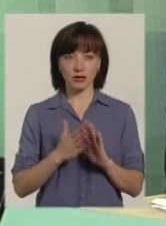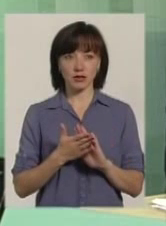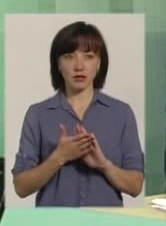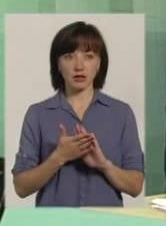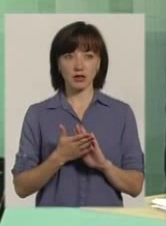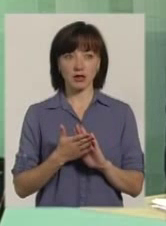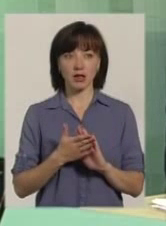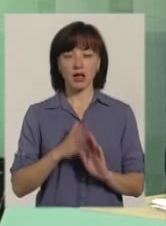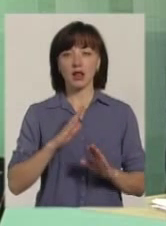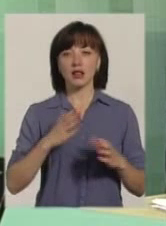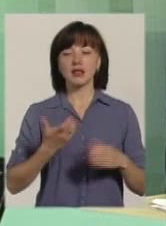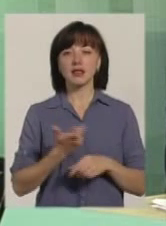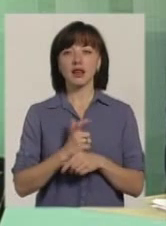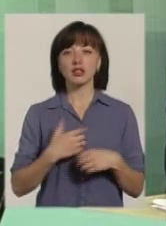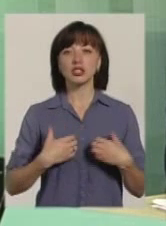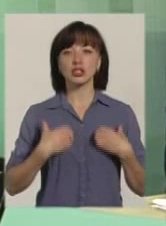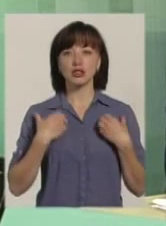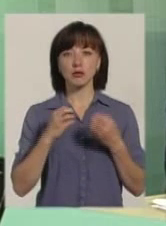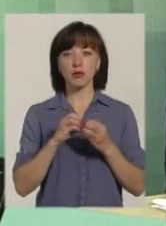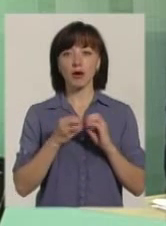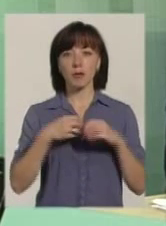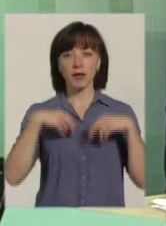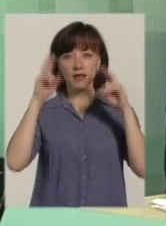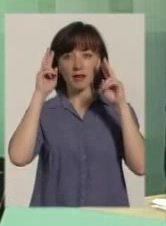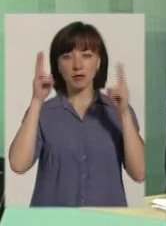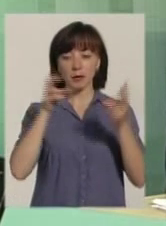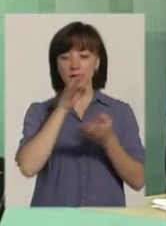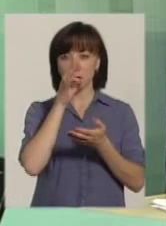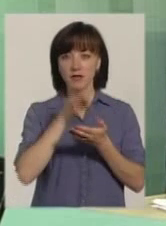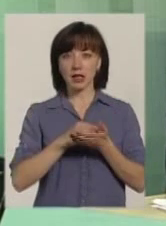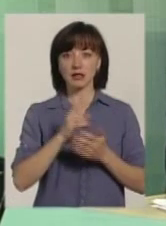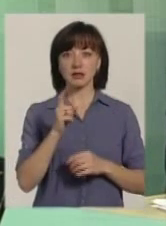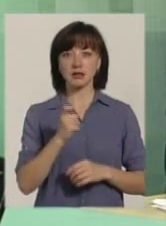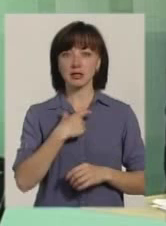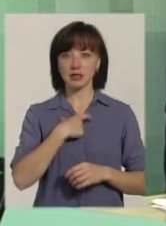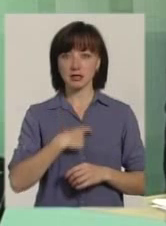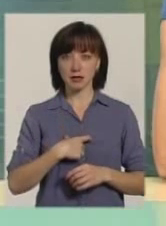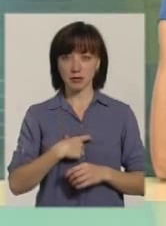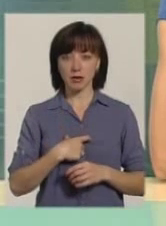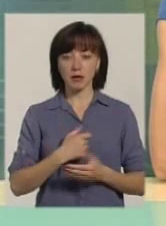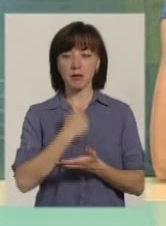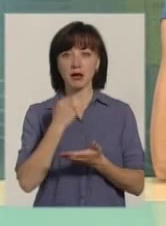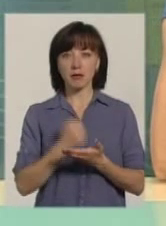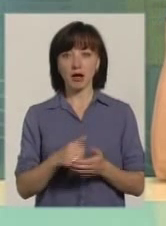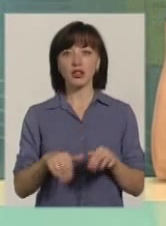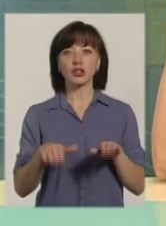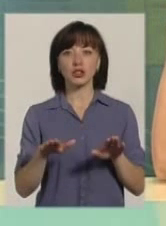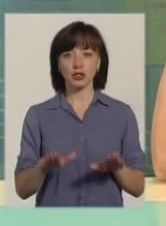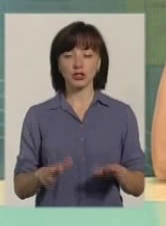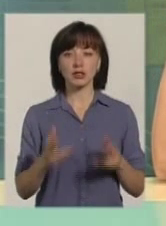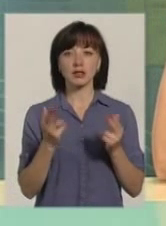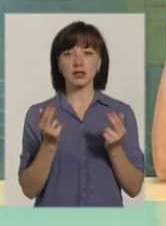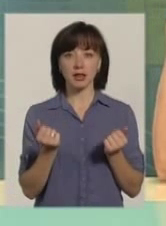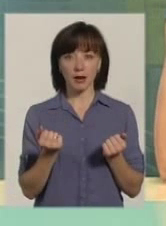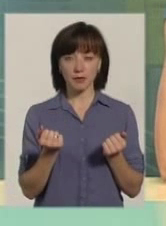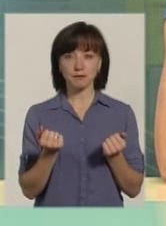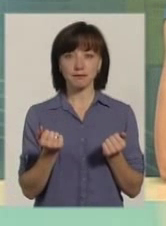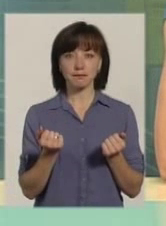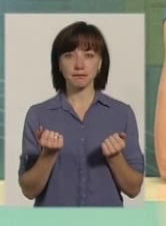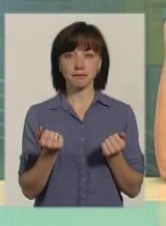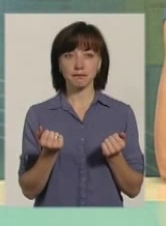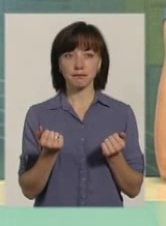Найстрашніша наша проблема – ми не вміємо відповідати самі за себе. Ми привикли приймати самі рішення. Приймати